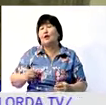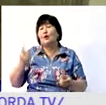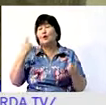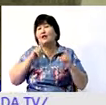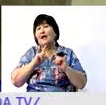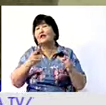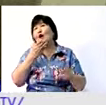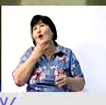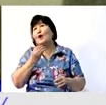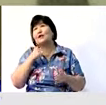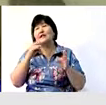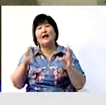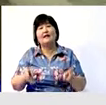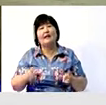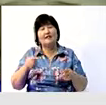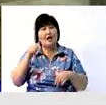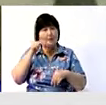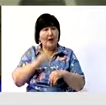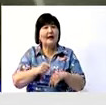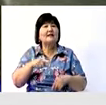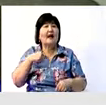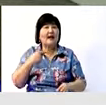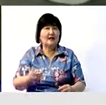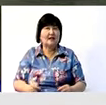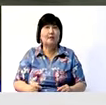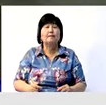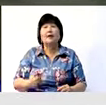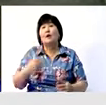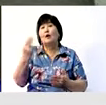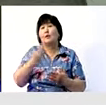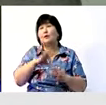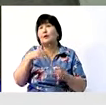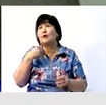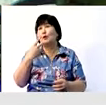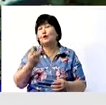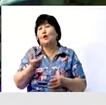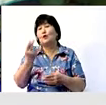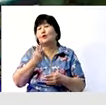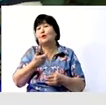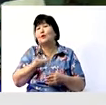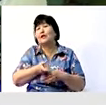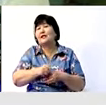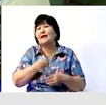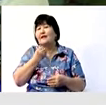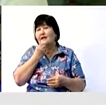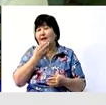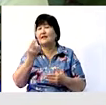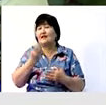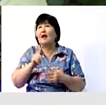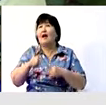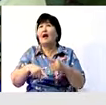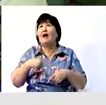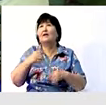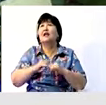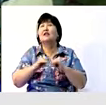асқан сұлылық пен нәзіктікті байқайтынын айтады. Бенелі суреттерінен көріп отырам, суреттер өте жақсы салынған. Сөйтіп, әрі қарай өнерін